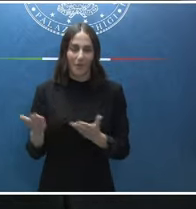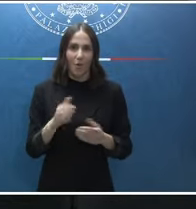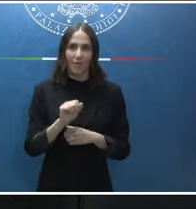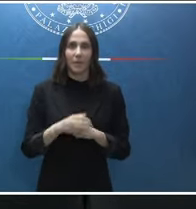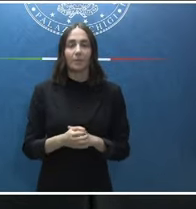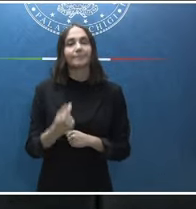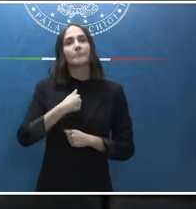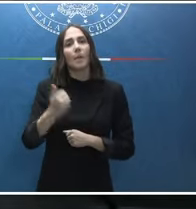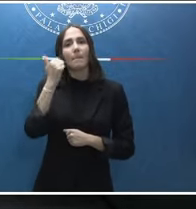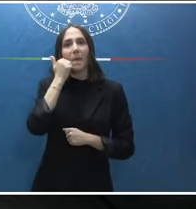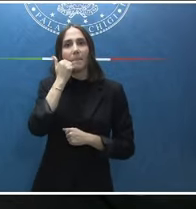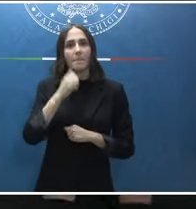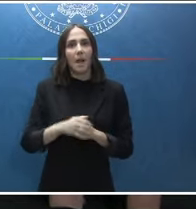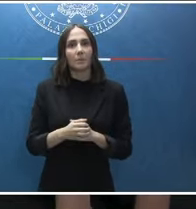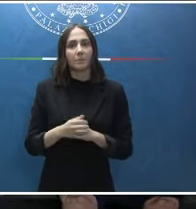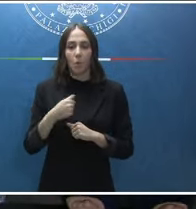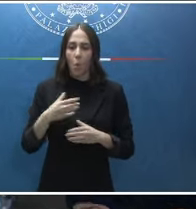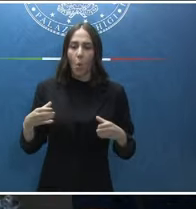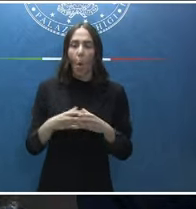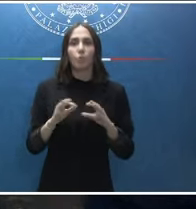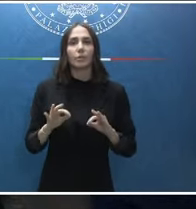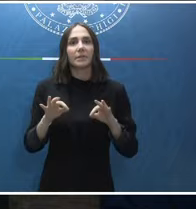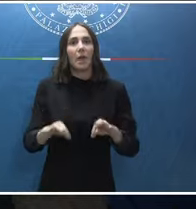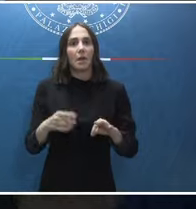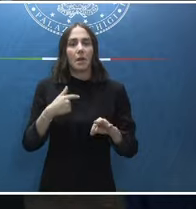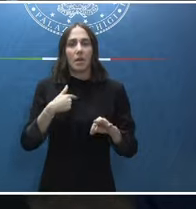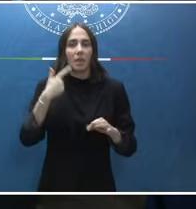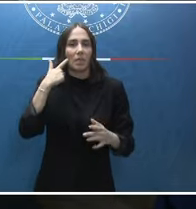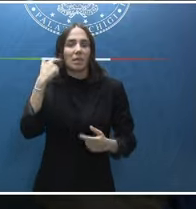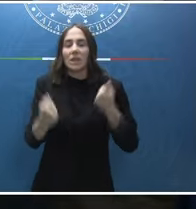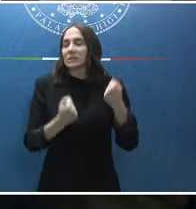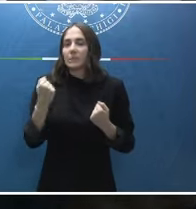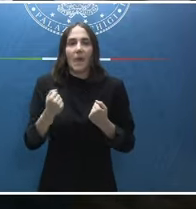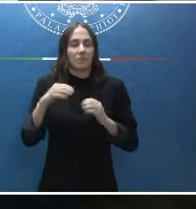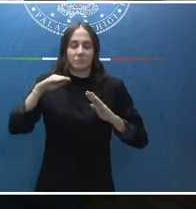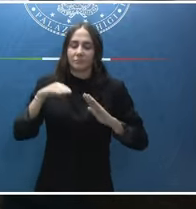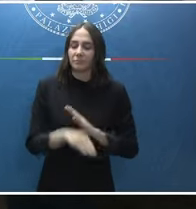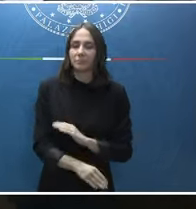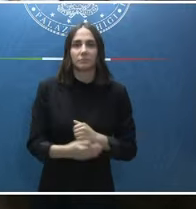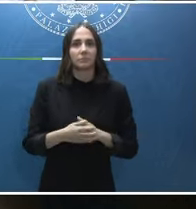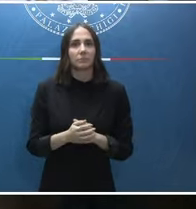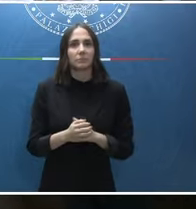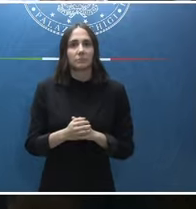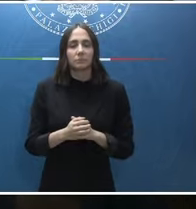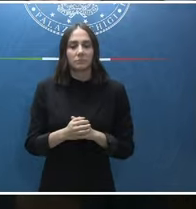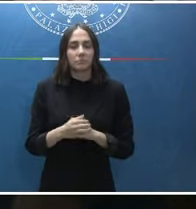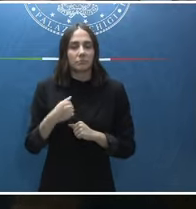Sono una mamma e quando arrivai in comunità ero in preda alla disperazione più totale. Avevo dovuto fare i conti con quanto di